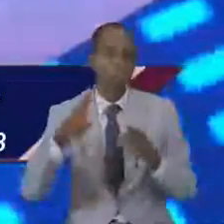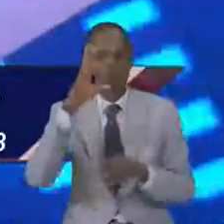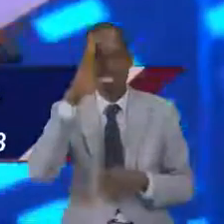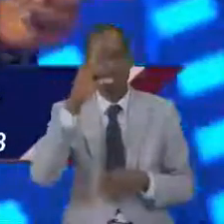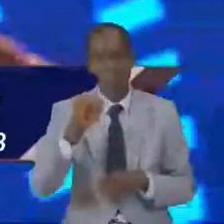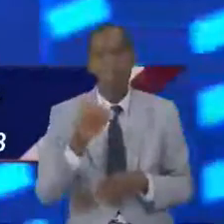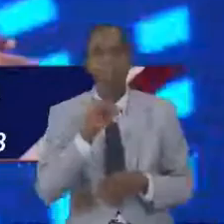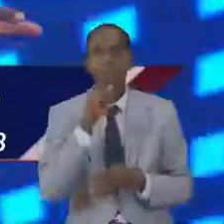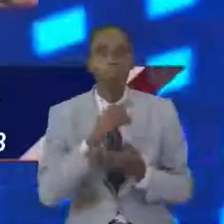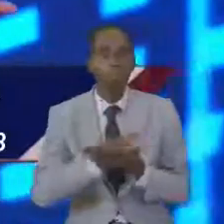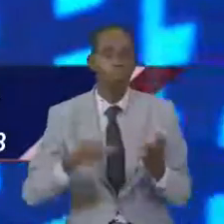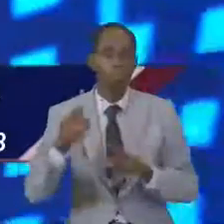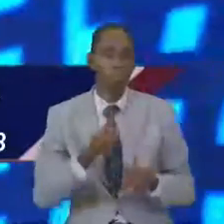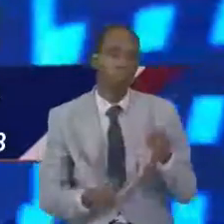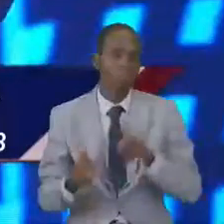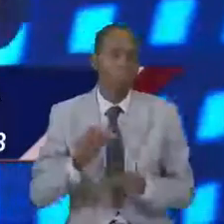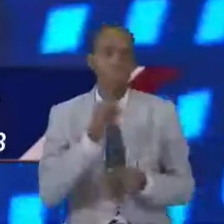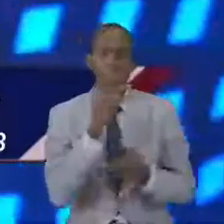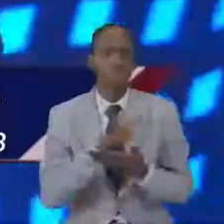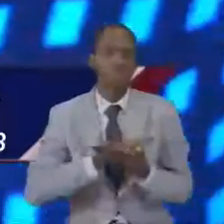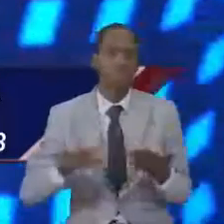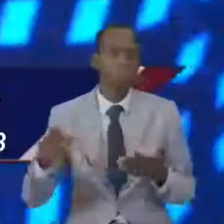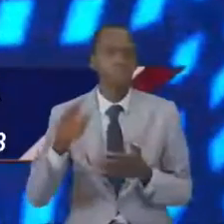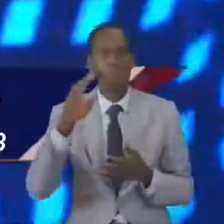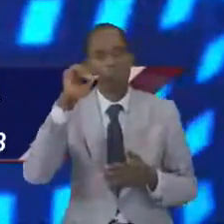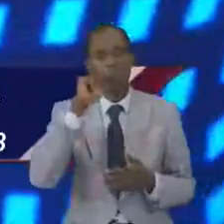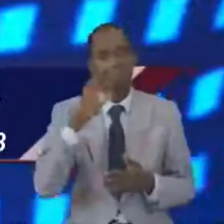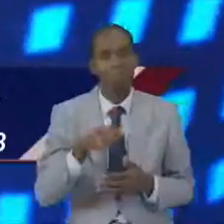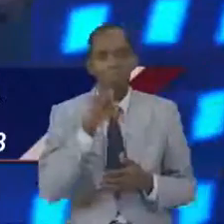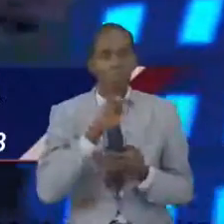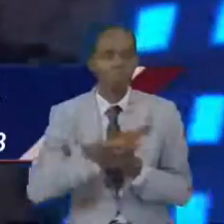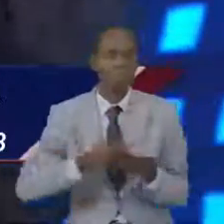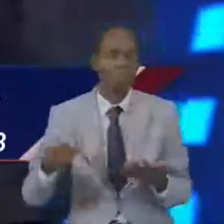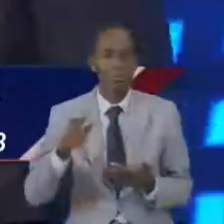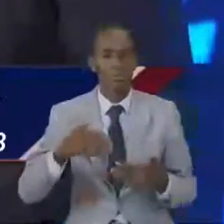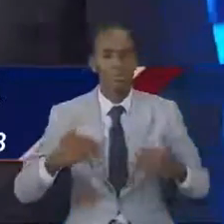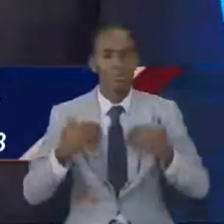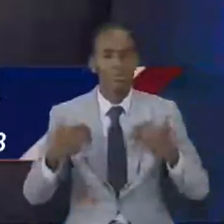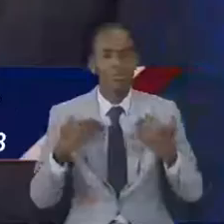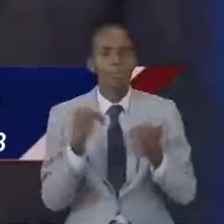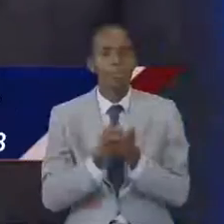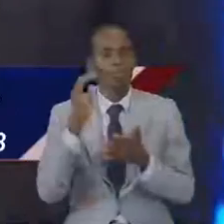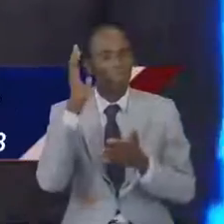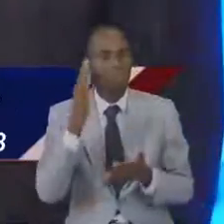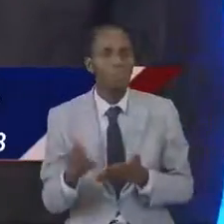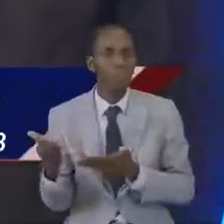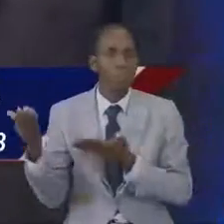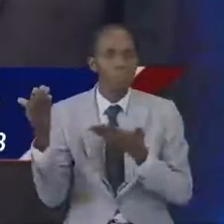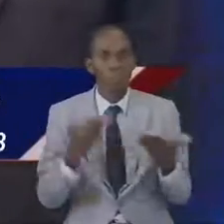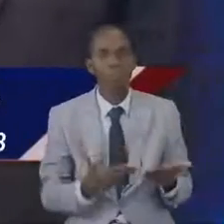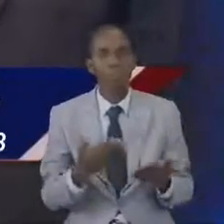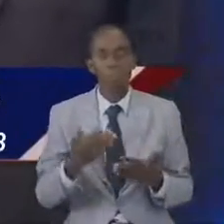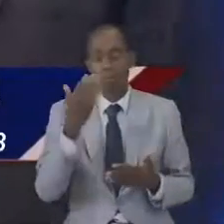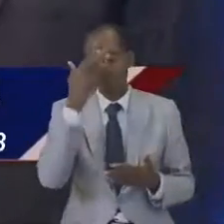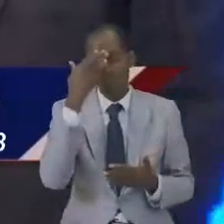la semence de justice mais ce sont des impies ce sont des femmes impies ce sont des jeunes empires qui vont semer demander